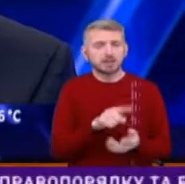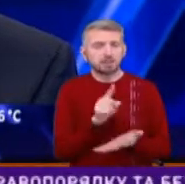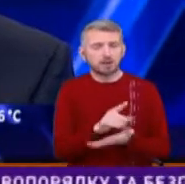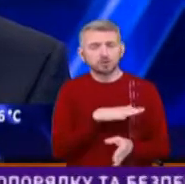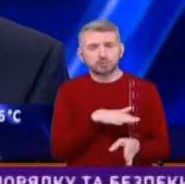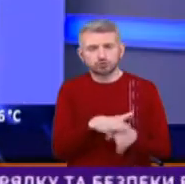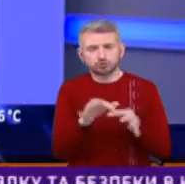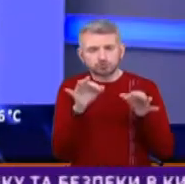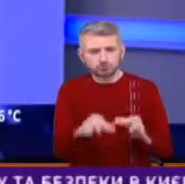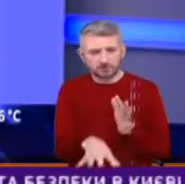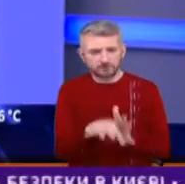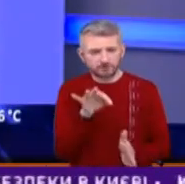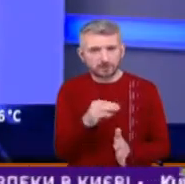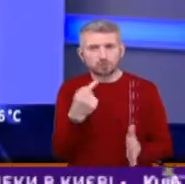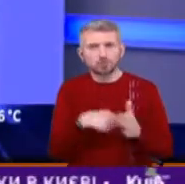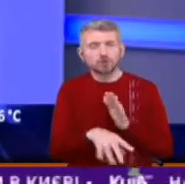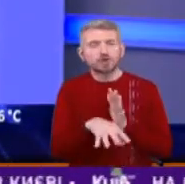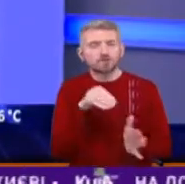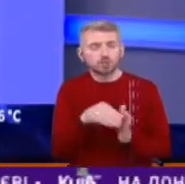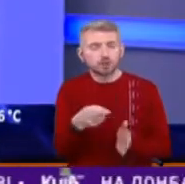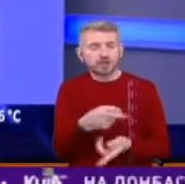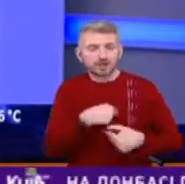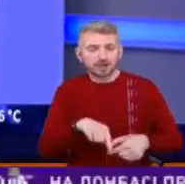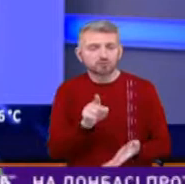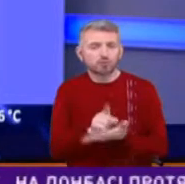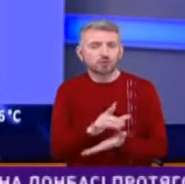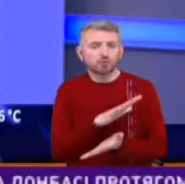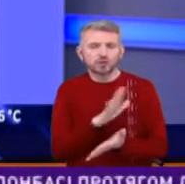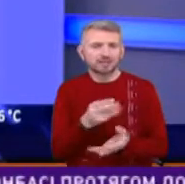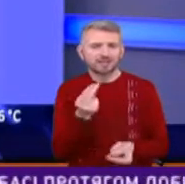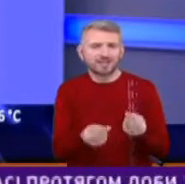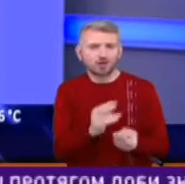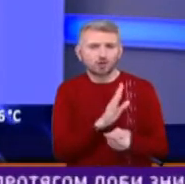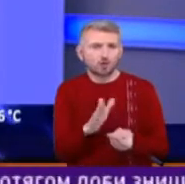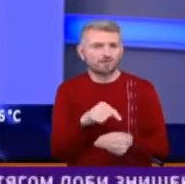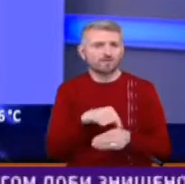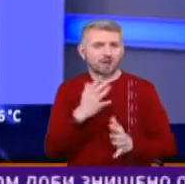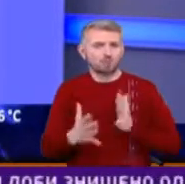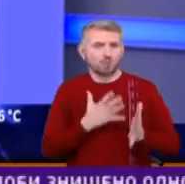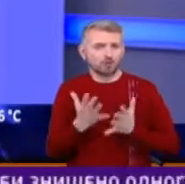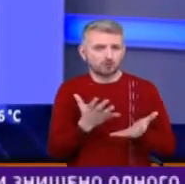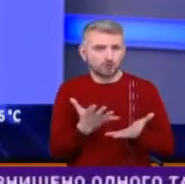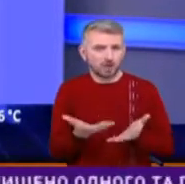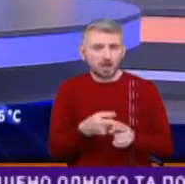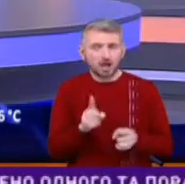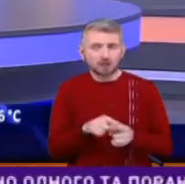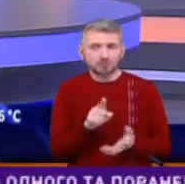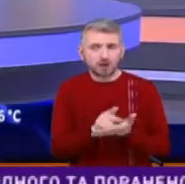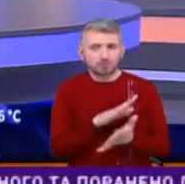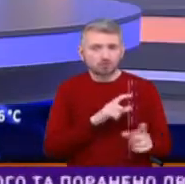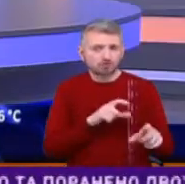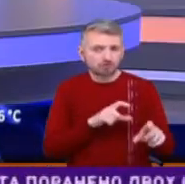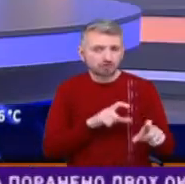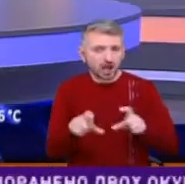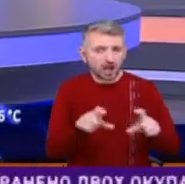абсолютно раціональний вибір. Тому що вибори для нас повинні бути не грою в емоцію, як ми з вами говорили, а все-таки шахами. От